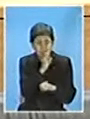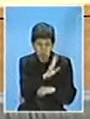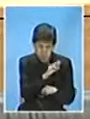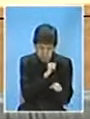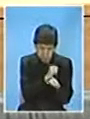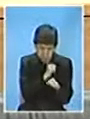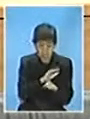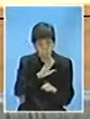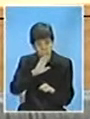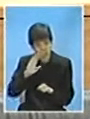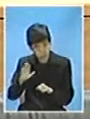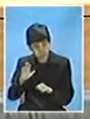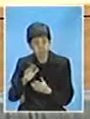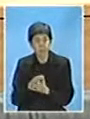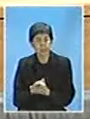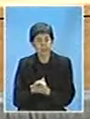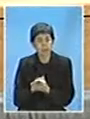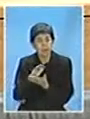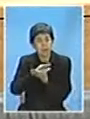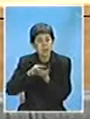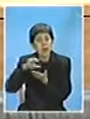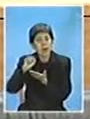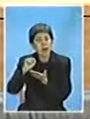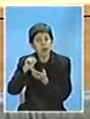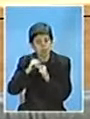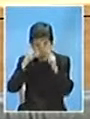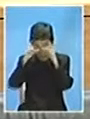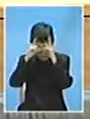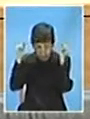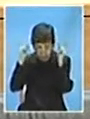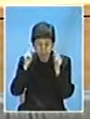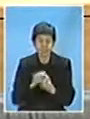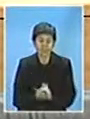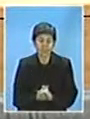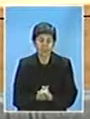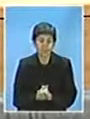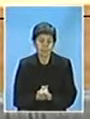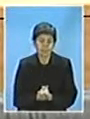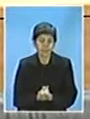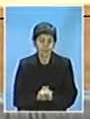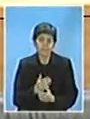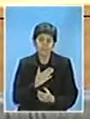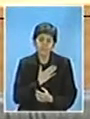างสภาวิชาชีพทางพยาบาลด้วยนะครับคือเราเ